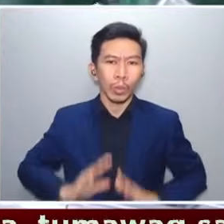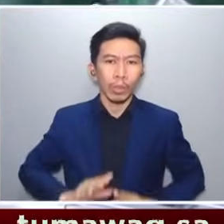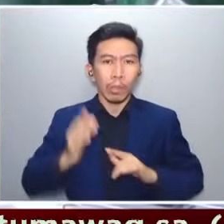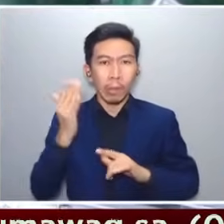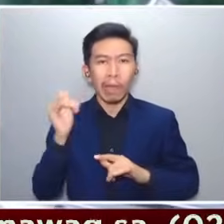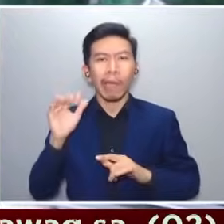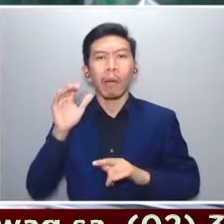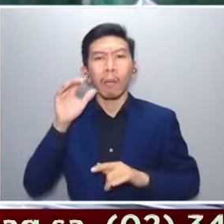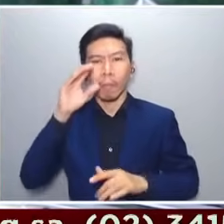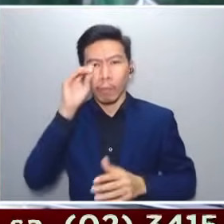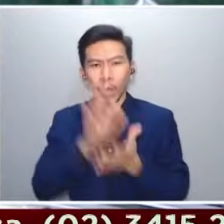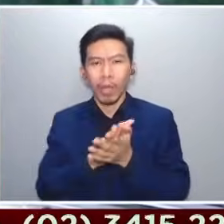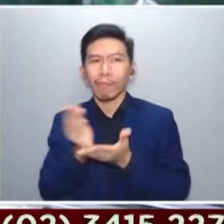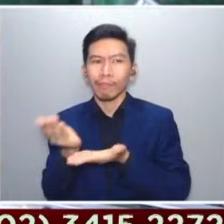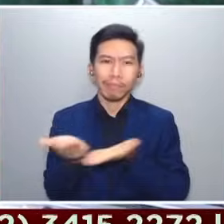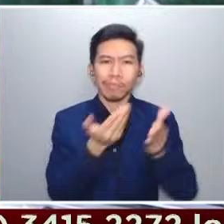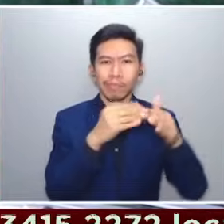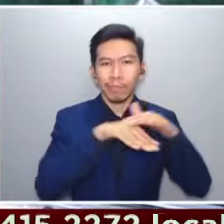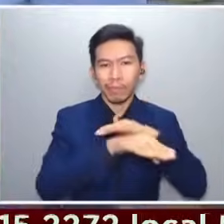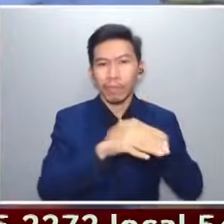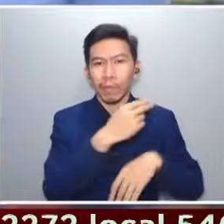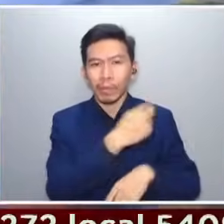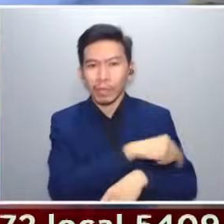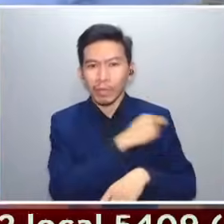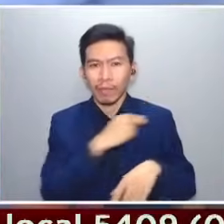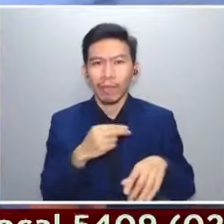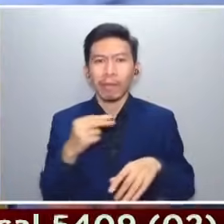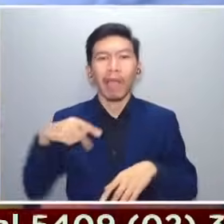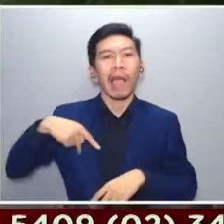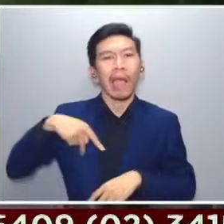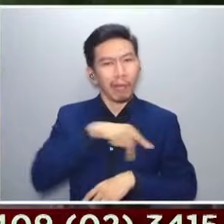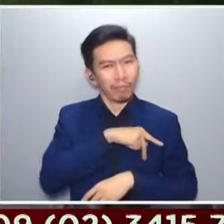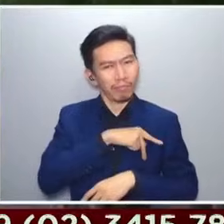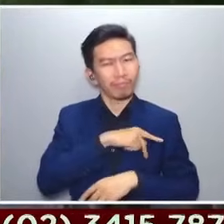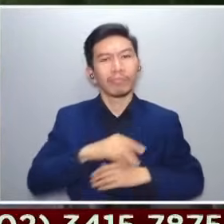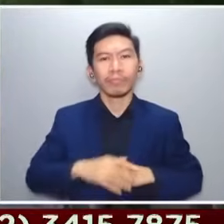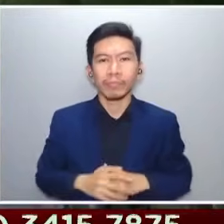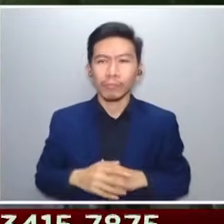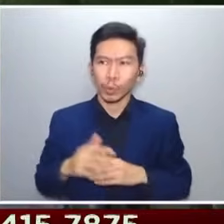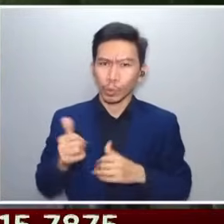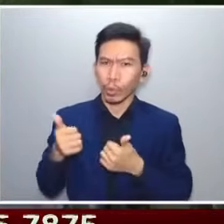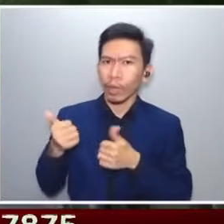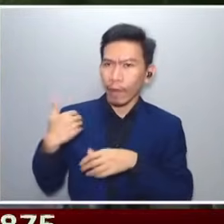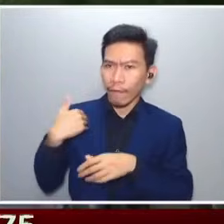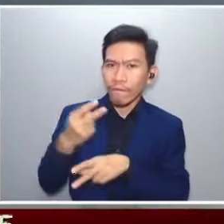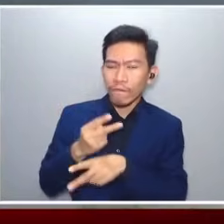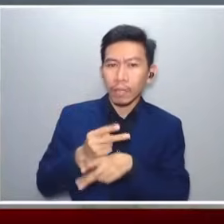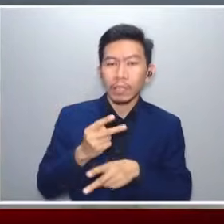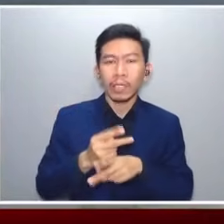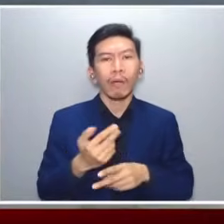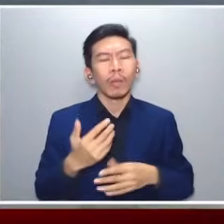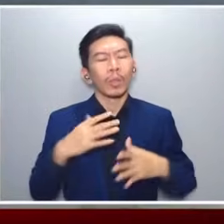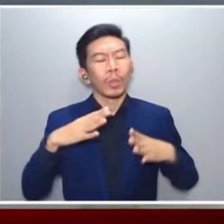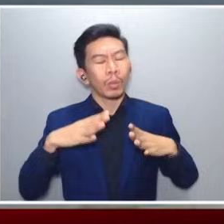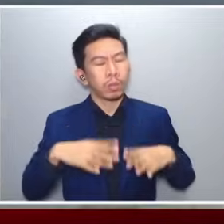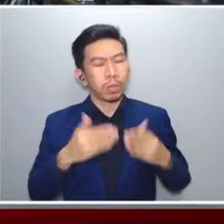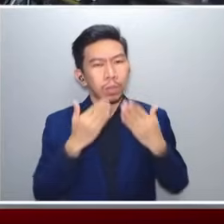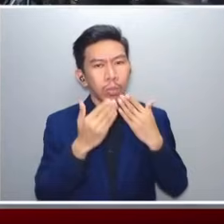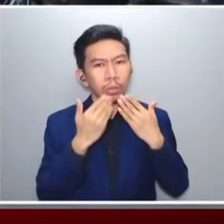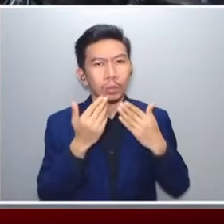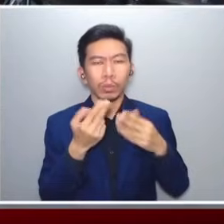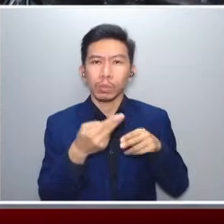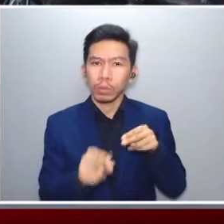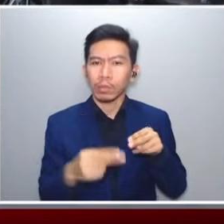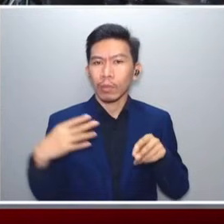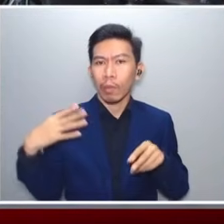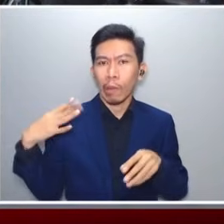Okay naman ako kasi na-admit ka agad, inaasikaso naman. Laking pasasalamat nila at saglit lang silang naghintay dahil mahaba ang pila ng mga nasa